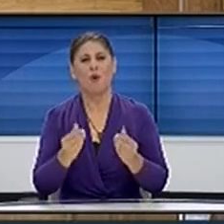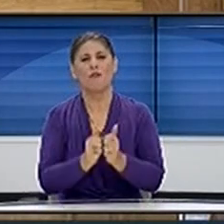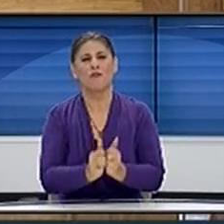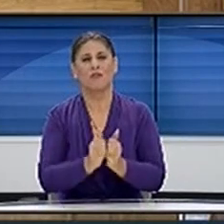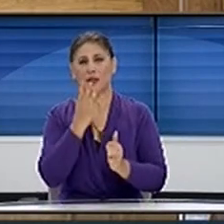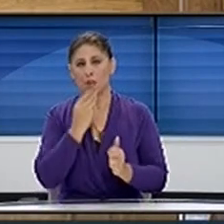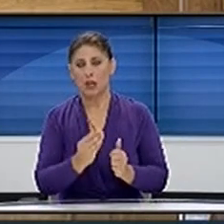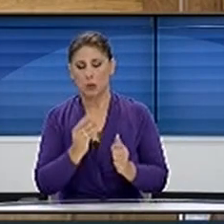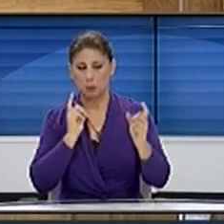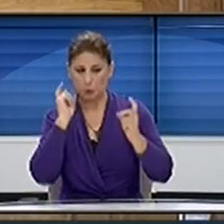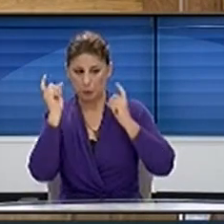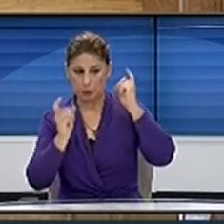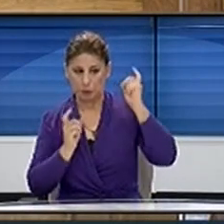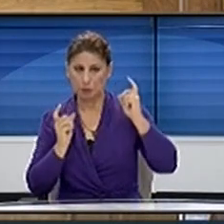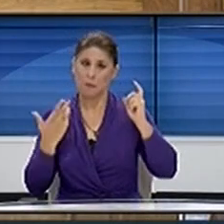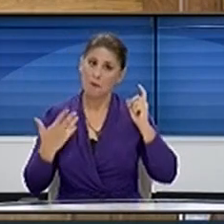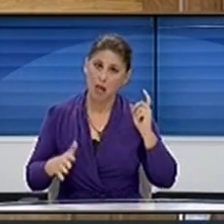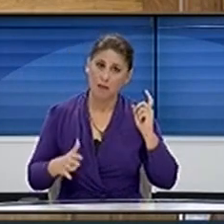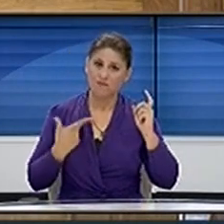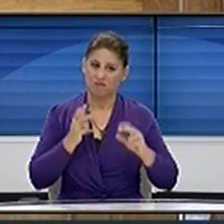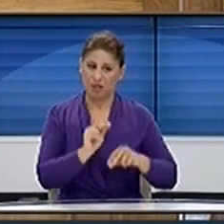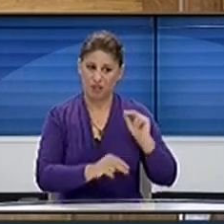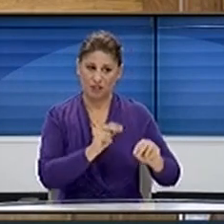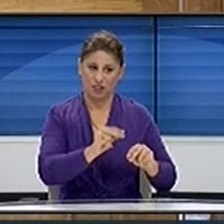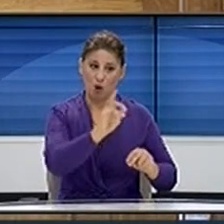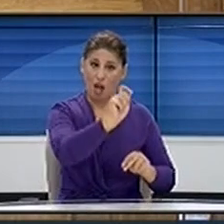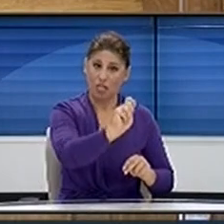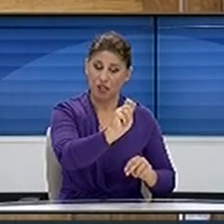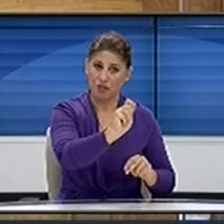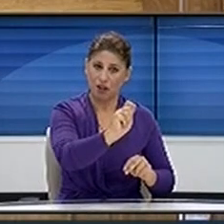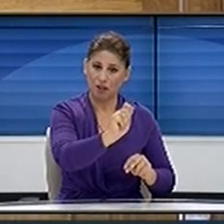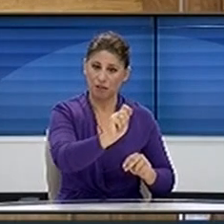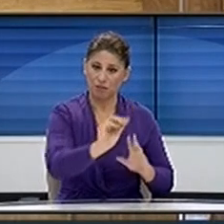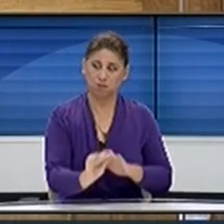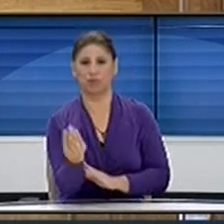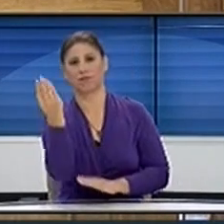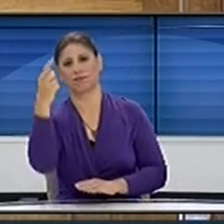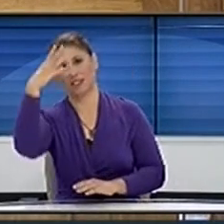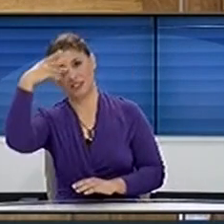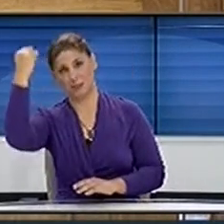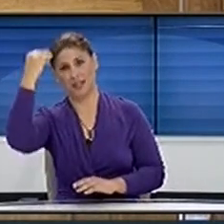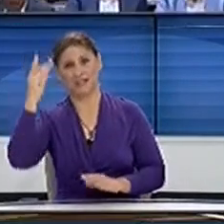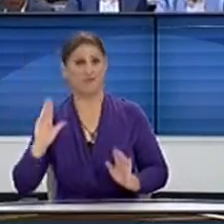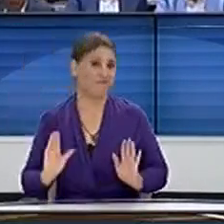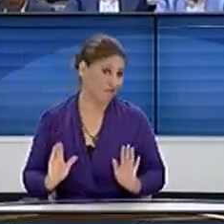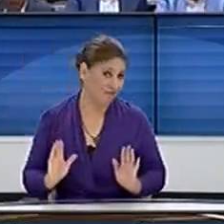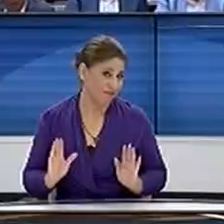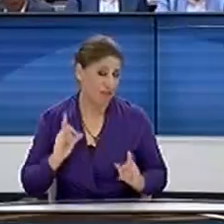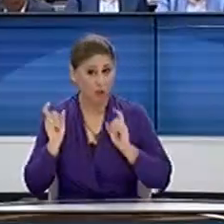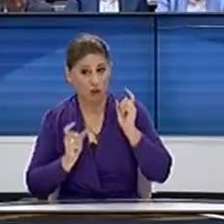ΠΑΣΟΚ αναρωτιούνται ήδη μήπως ψηφίζοντας Ανδρουλάκη τους προκύψει τελικά Τσίπρας.